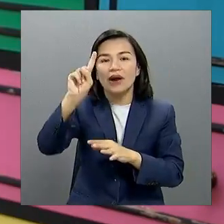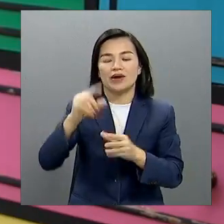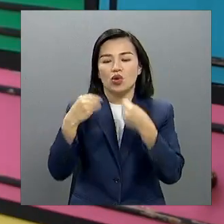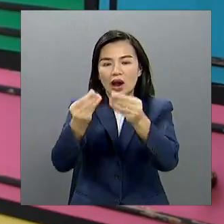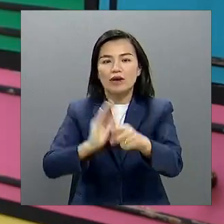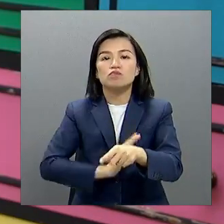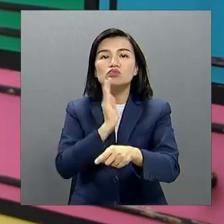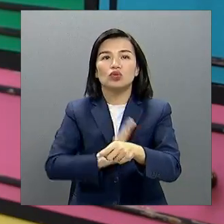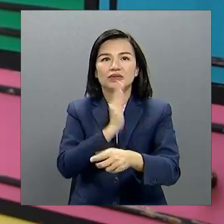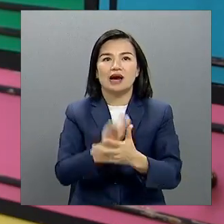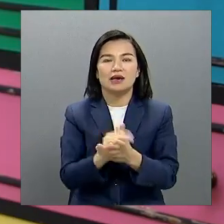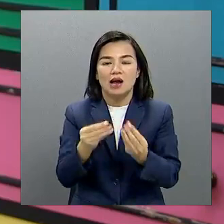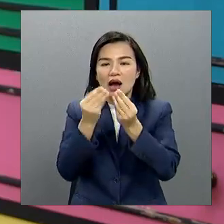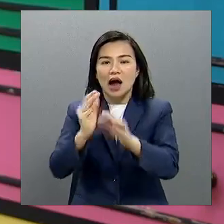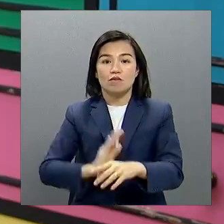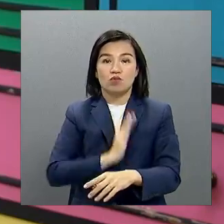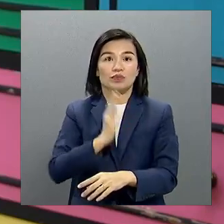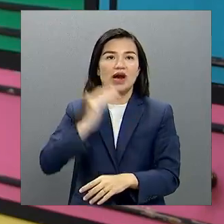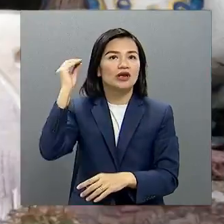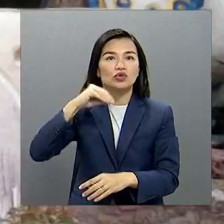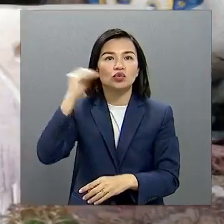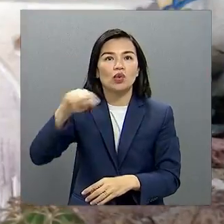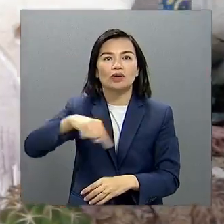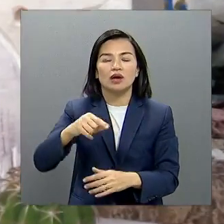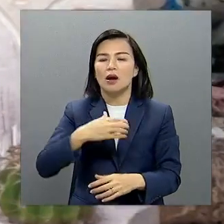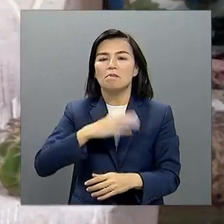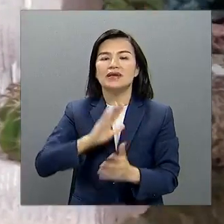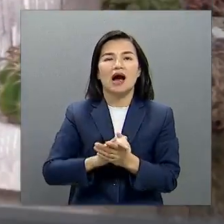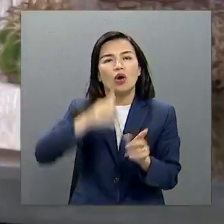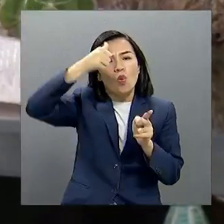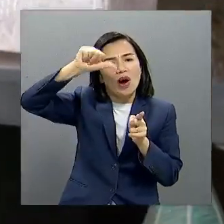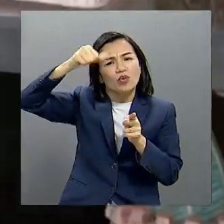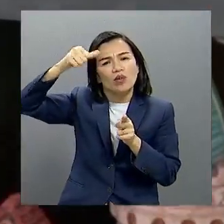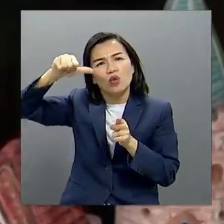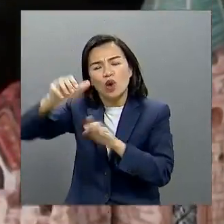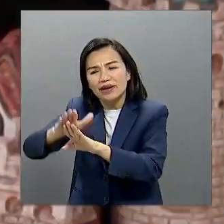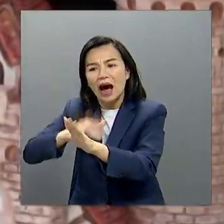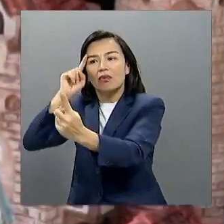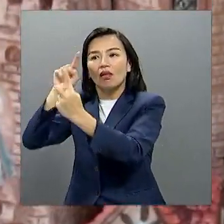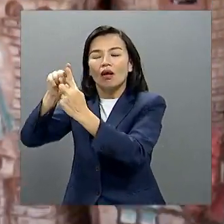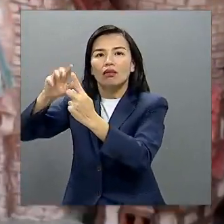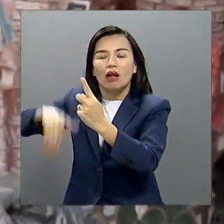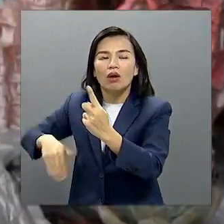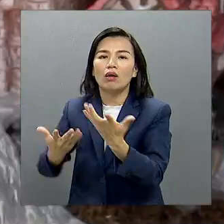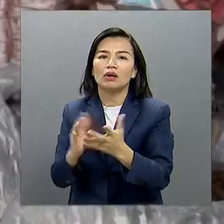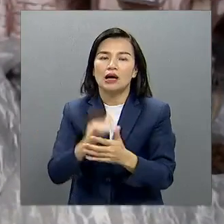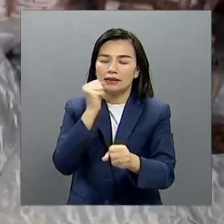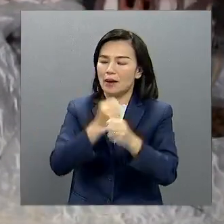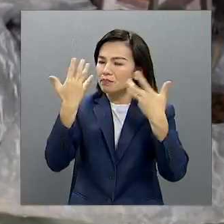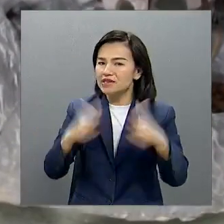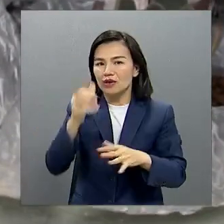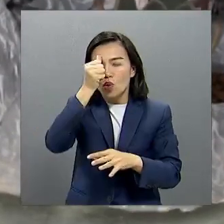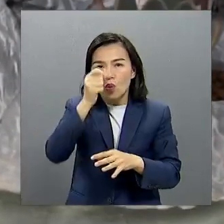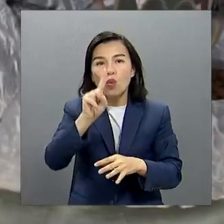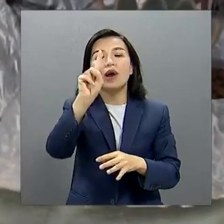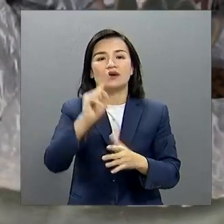ความภูมิใจให้กับทุกคนในแต่ละวันเนี่ยเราไม่อยากให้มันยืดเยื้อดังนั้นเนี่ยทุกอย่างที่เขามาปั้นเนี่ยต้องเสร็จภายใน1วันเมื่อเขาปั้นเสร็จแล้วเนี่ยเข